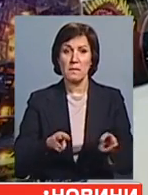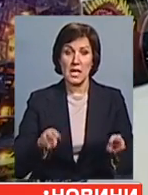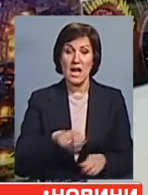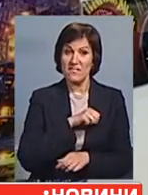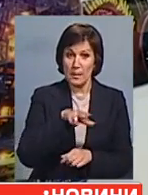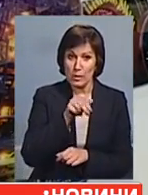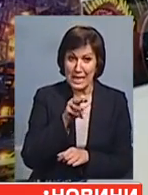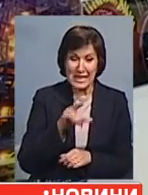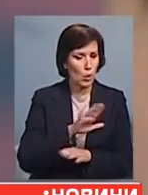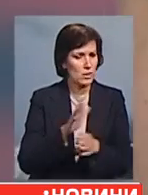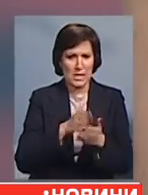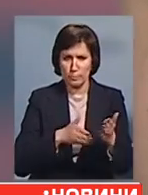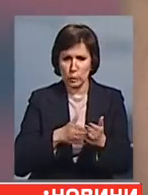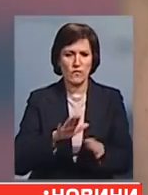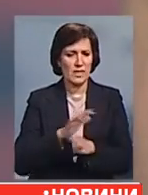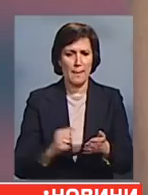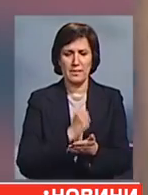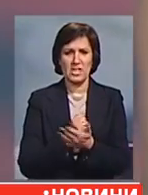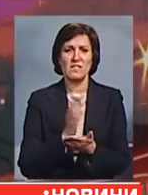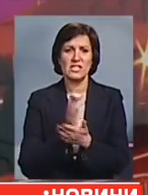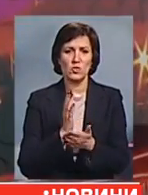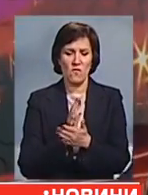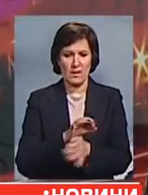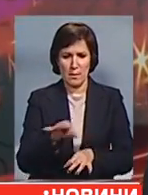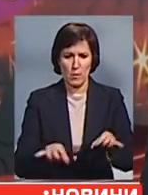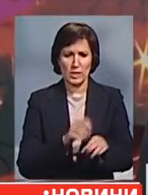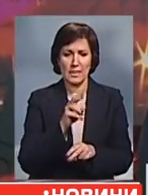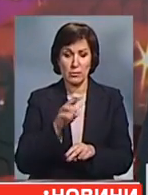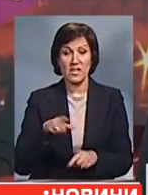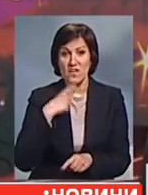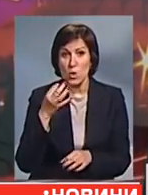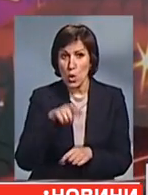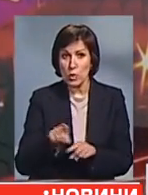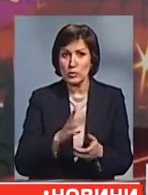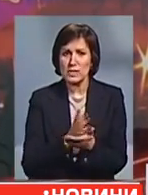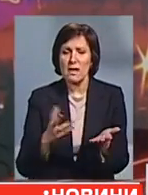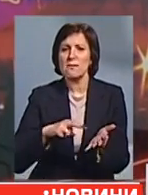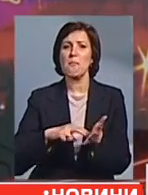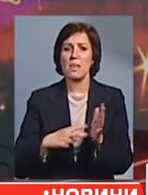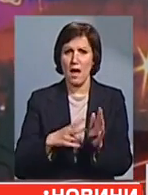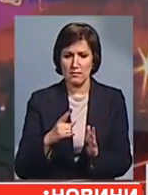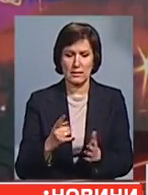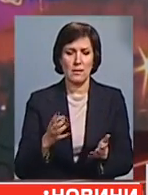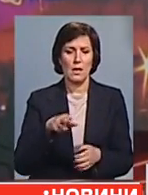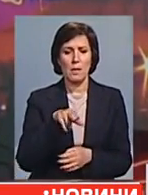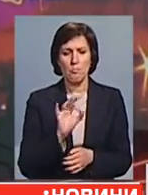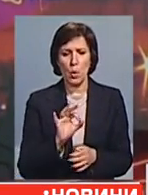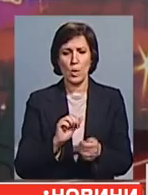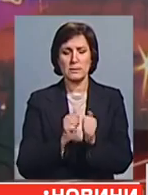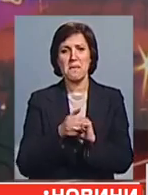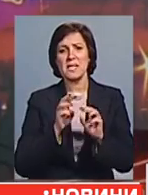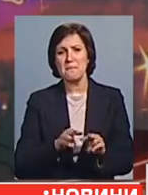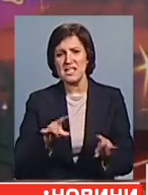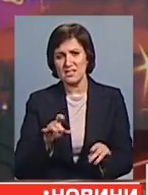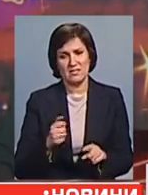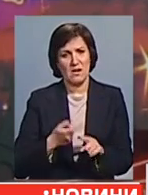ані спростовують, ані підтверджують існування крепості. Говорити про те, що є якісь плани по смене министра,